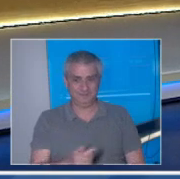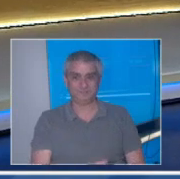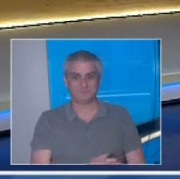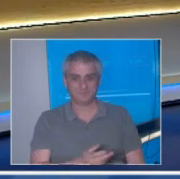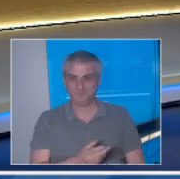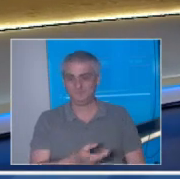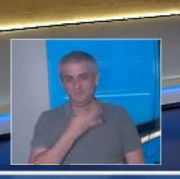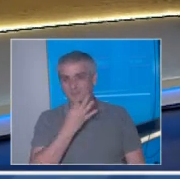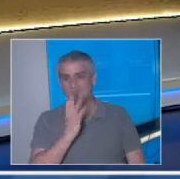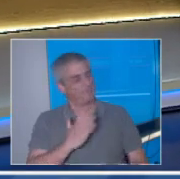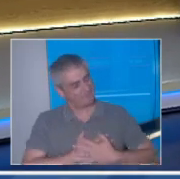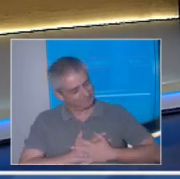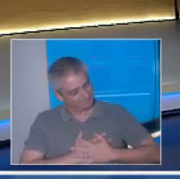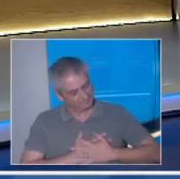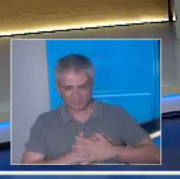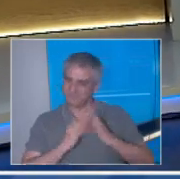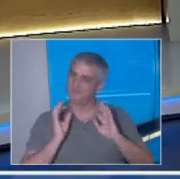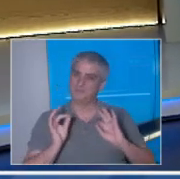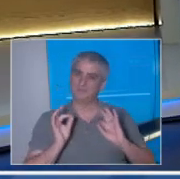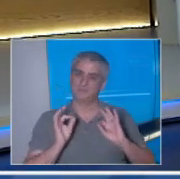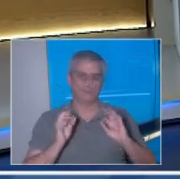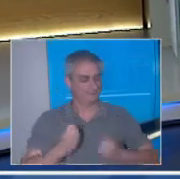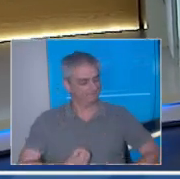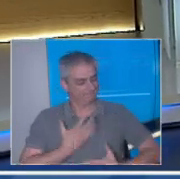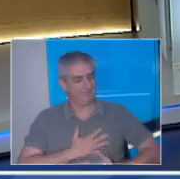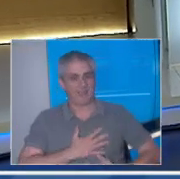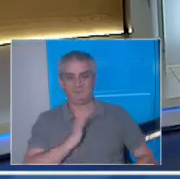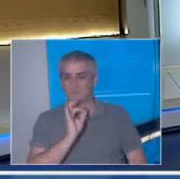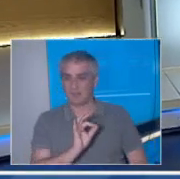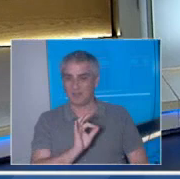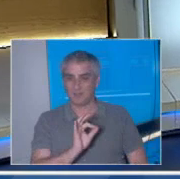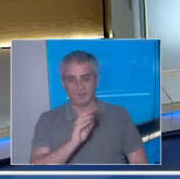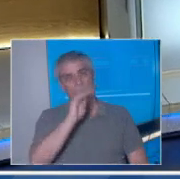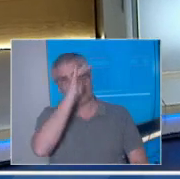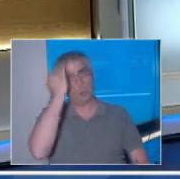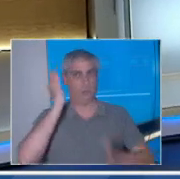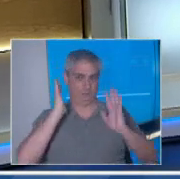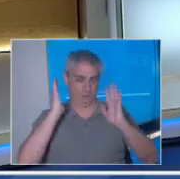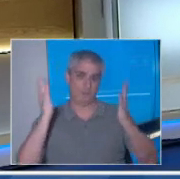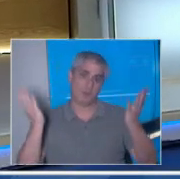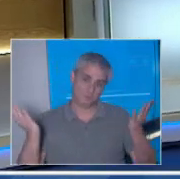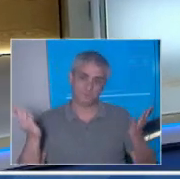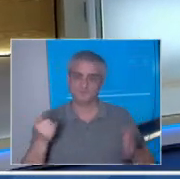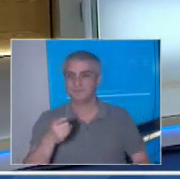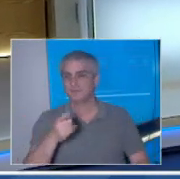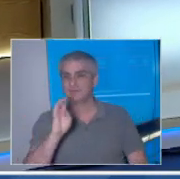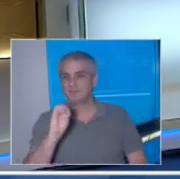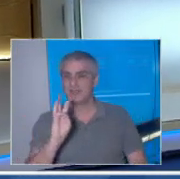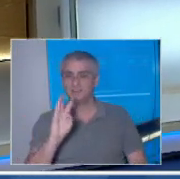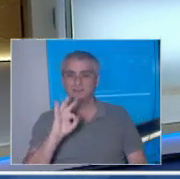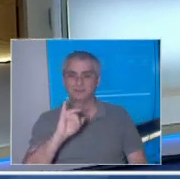הוא נאום נוגע ללב, יוצא מתוך הלב. מוגזם מאוד. תראה, תראה, יניר. מיכל